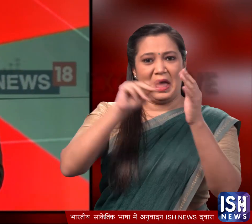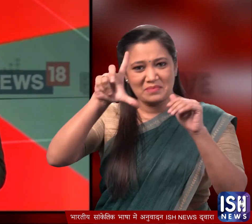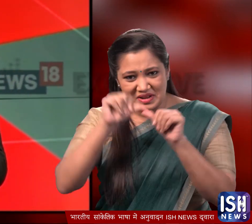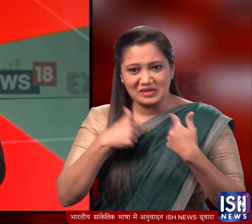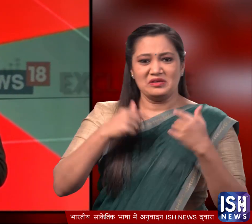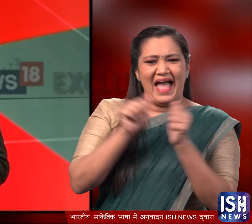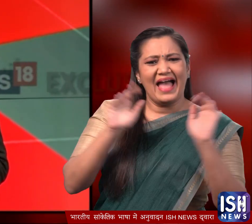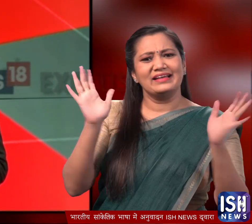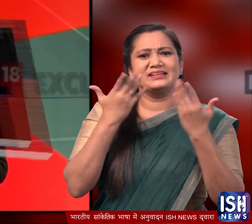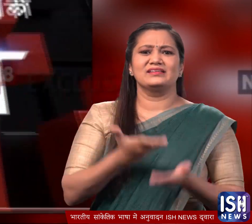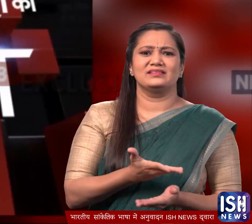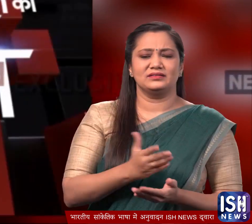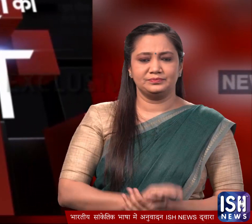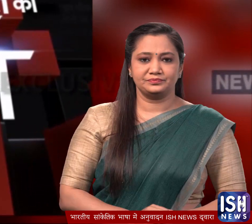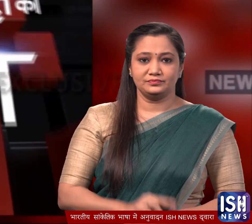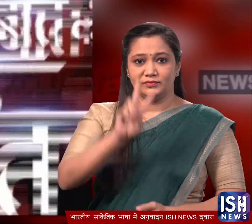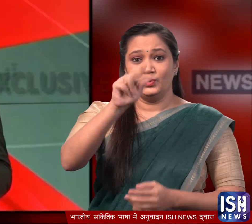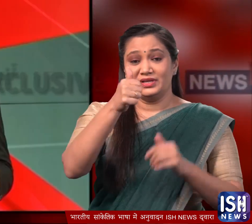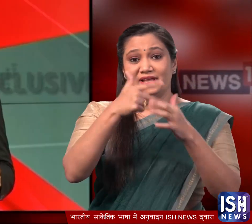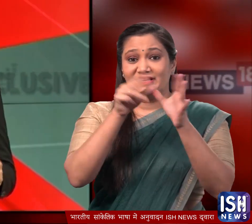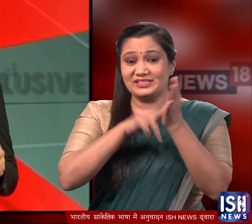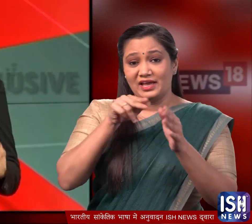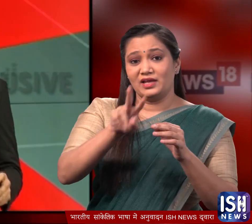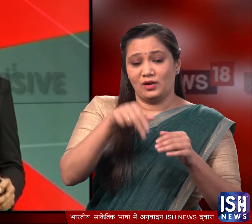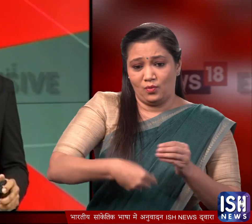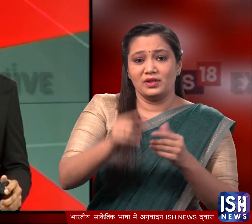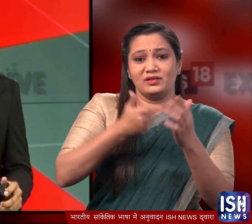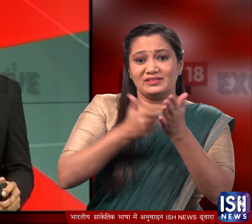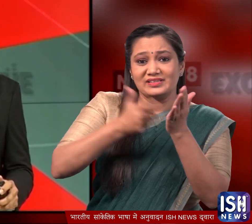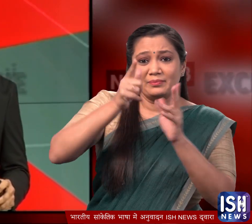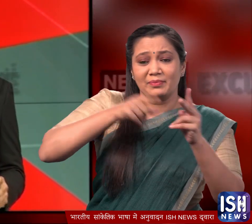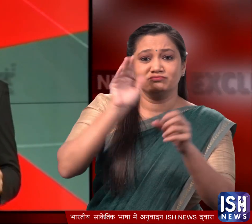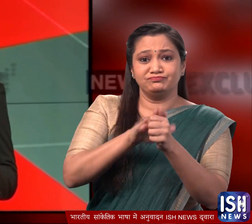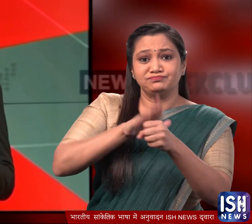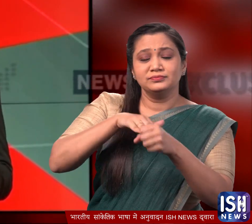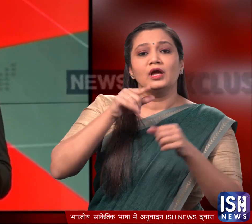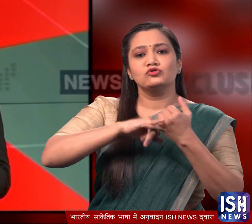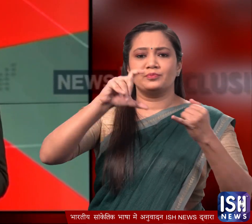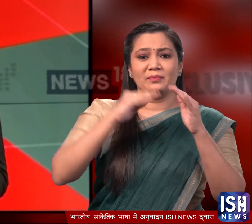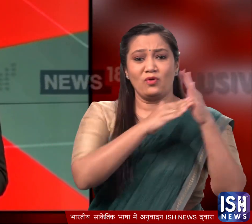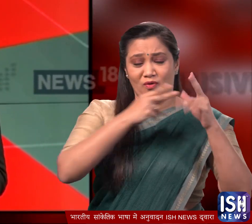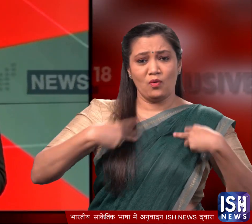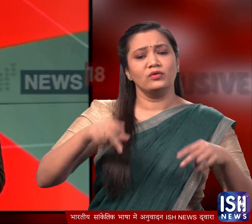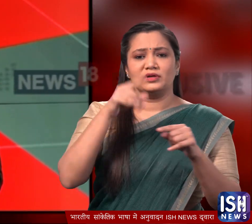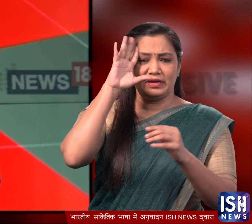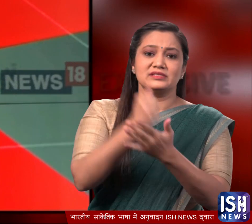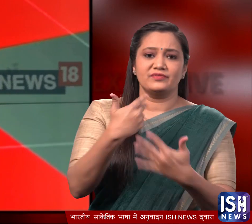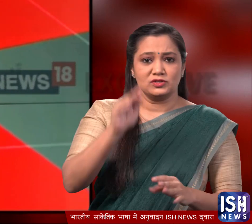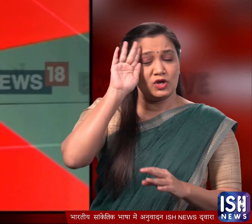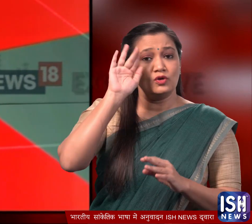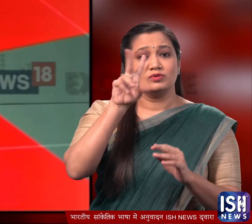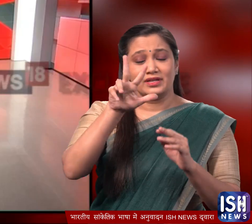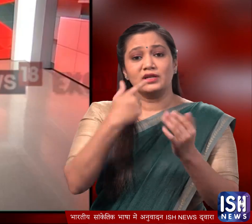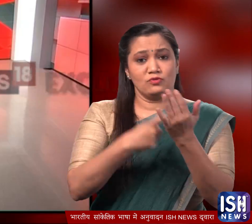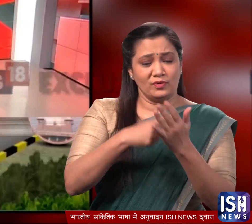से कम बिल्कुल नहीं समझते। 26 जनवरी को किसानों की ट्रैक्टर रैली के मसले पर सुप्रीम कोर्ट में फिर सुनवाई हुई। न्यूज़ 18 के एहतशाम